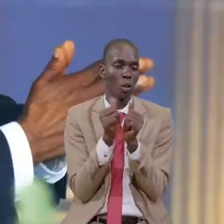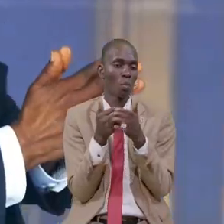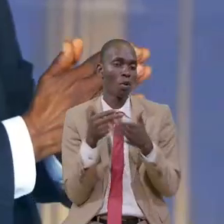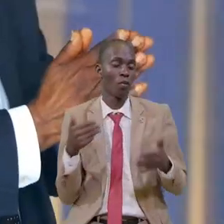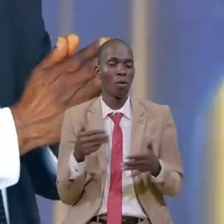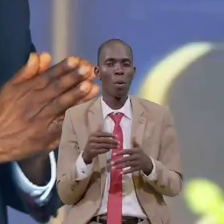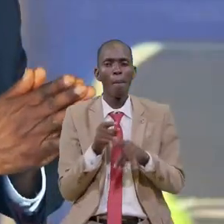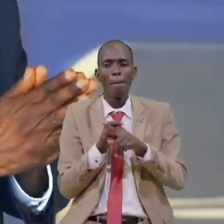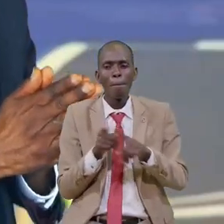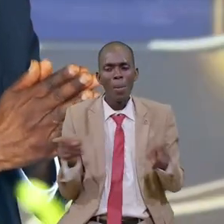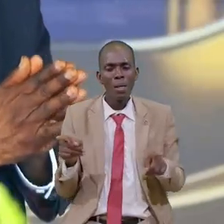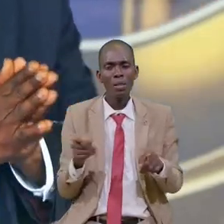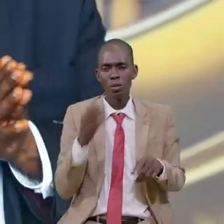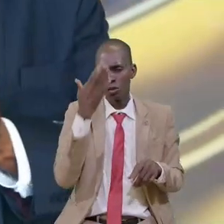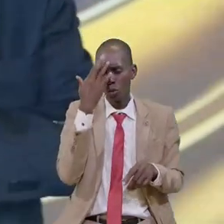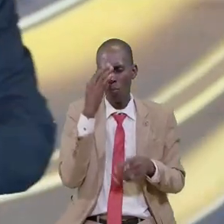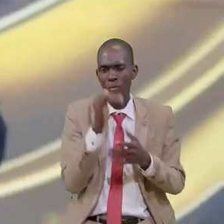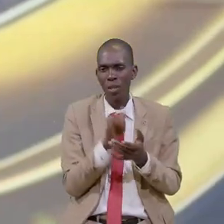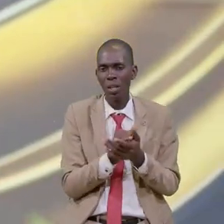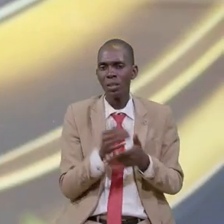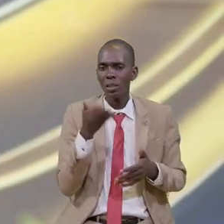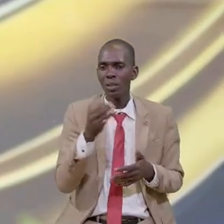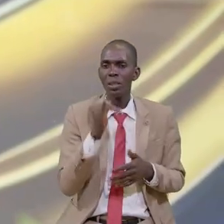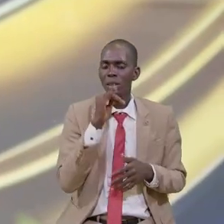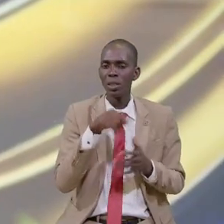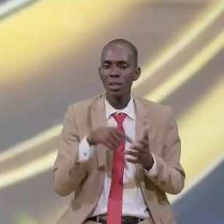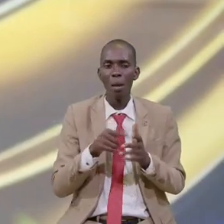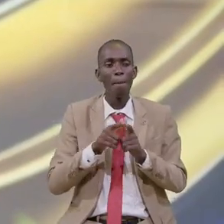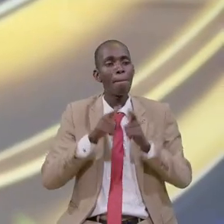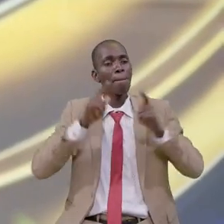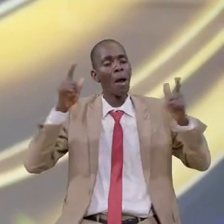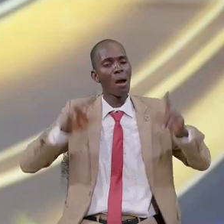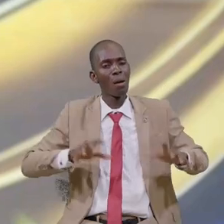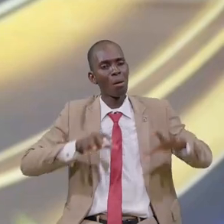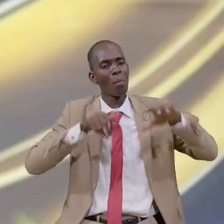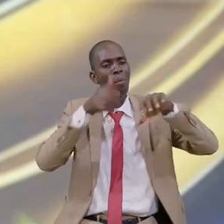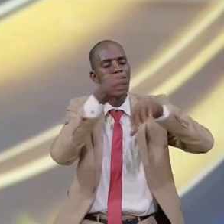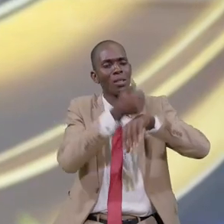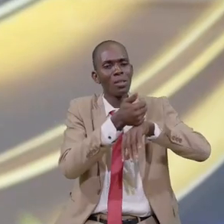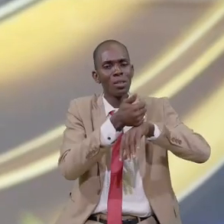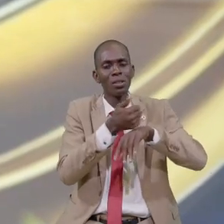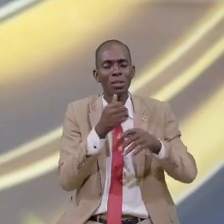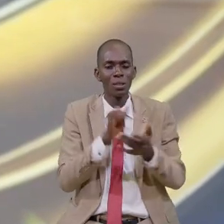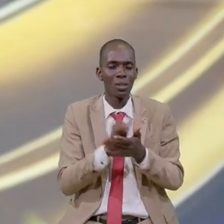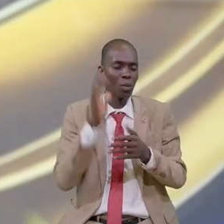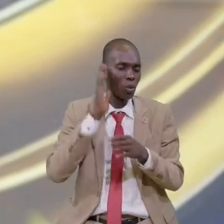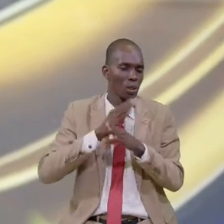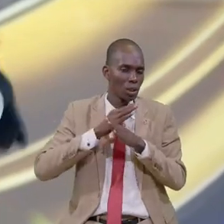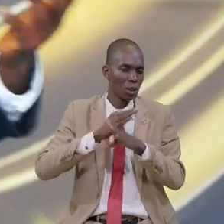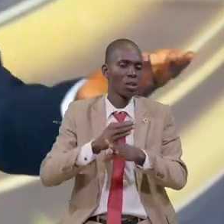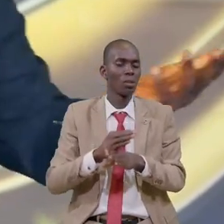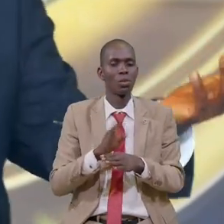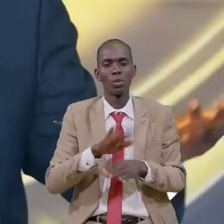Pharaon. Il a vaincu cette montagne. De quoi est-ce que je suis en train de parler? Je parle de Shadrach, Meshach et